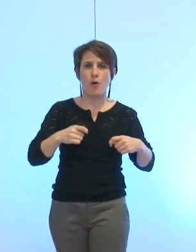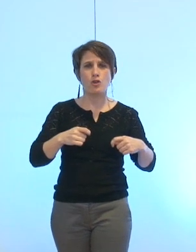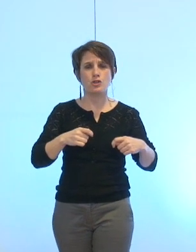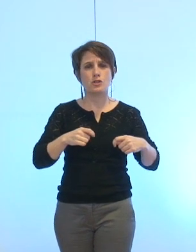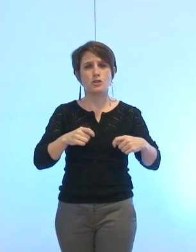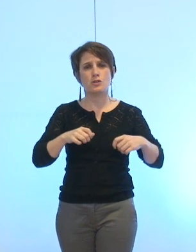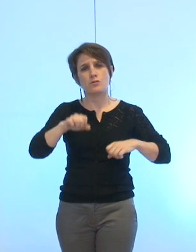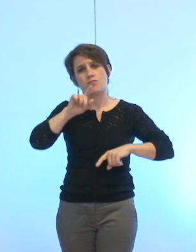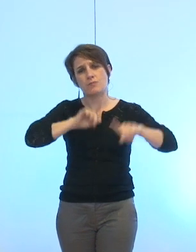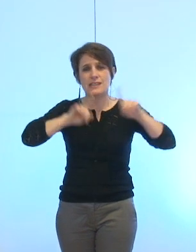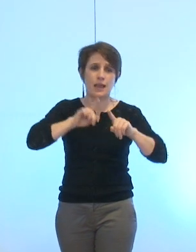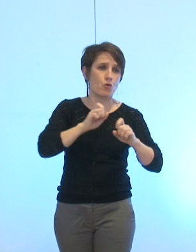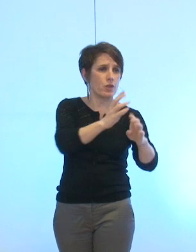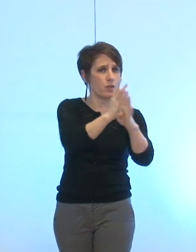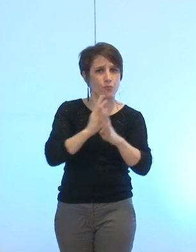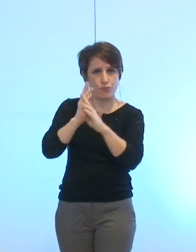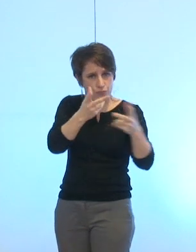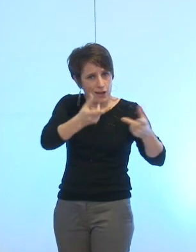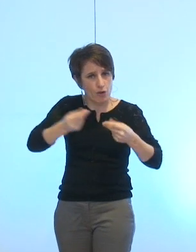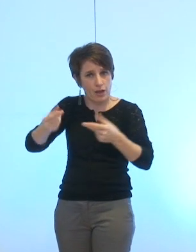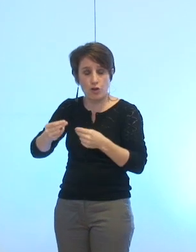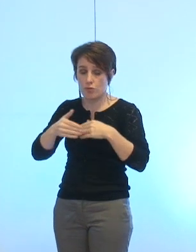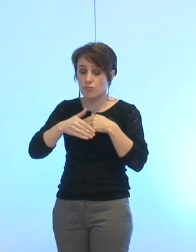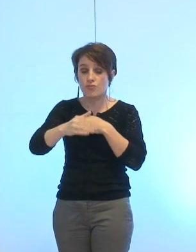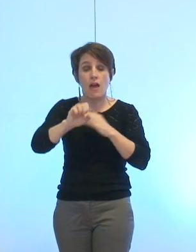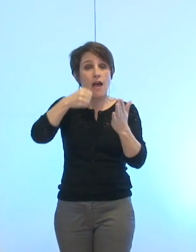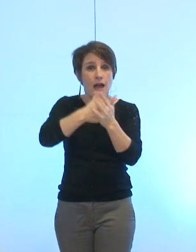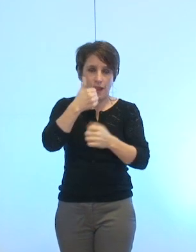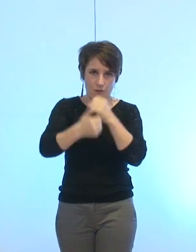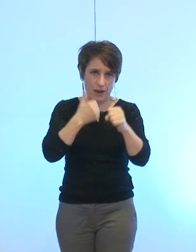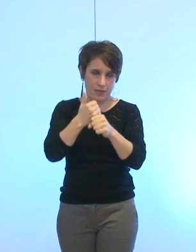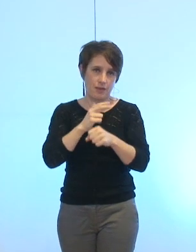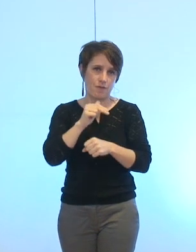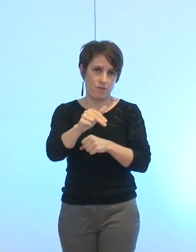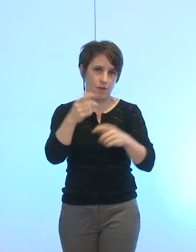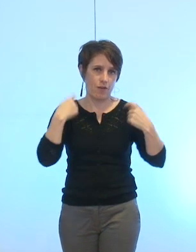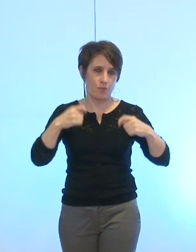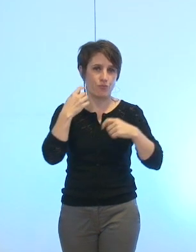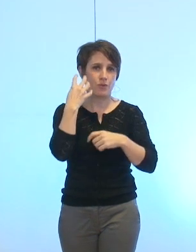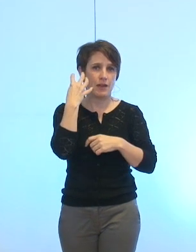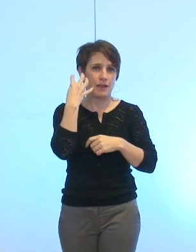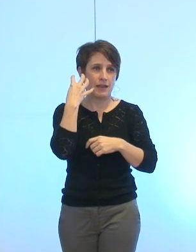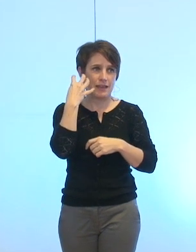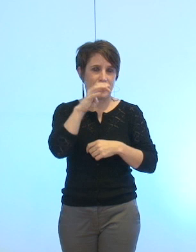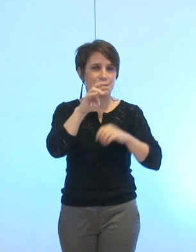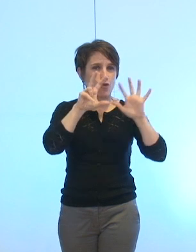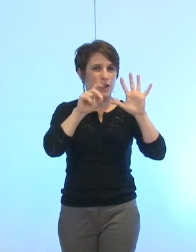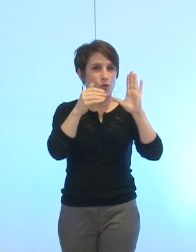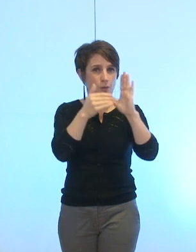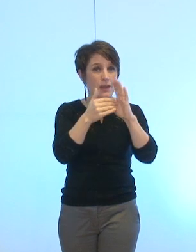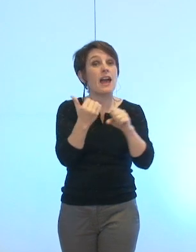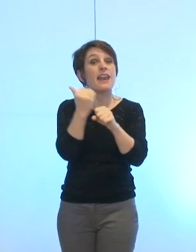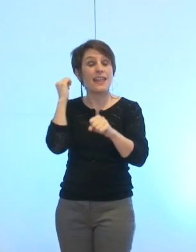fin d'année autour de 480000 € de dépenses globales sur la ligne protocole au lieu de 490000 l'année